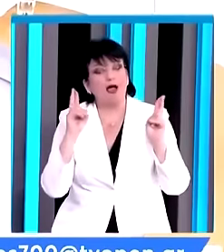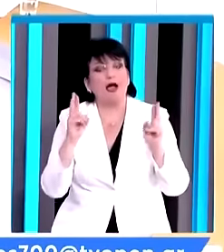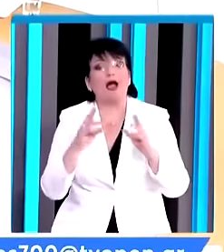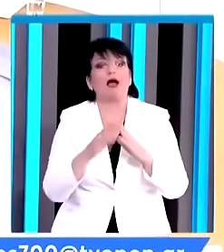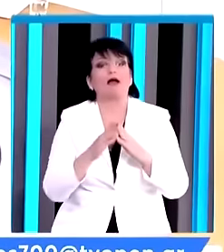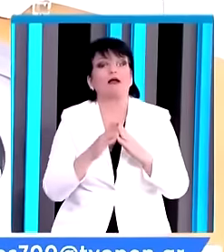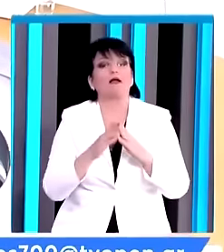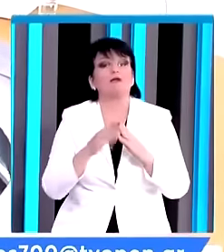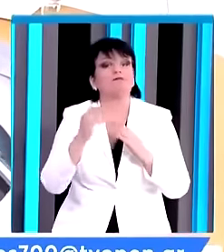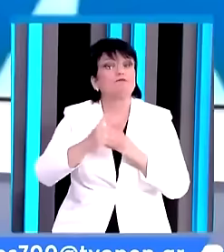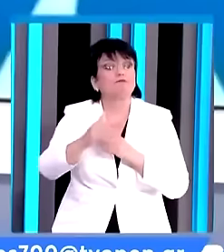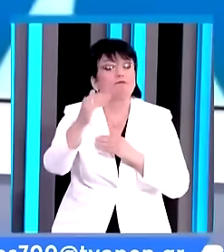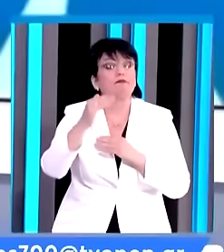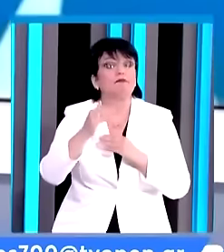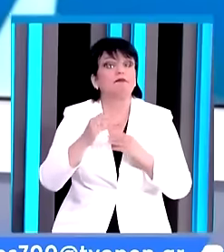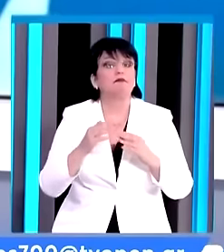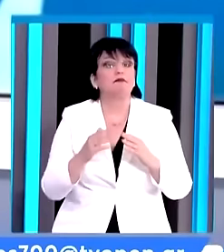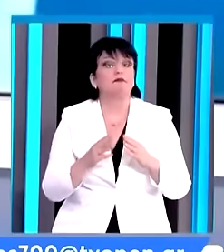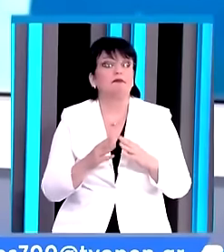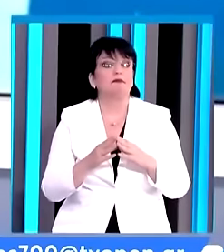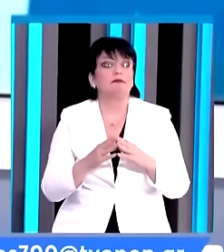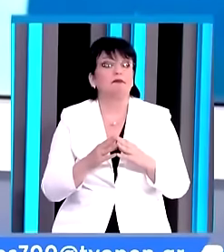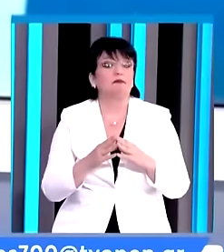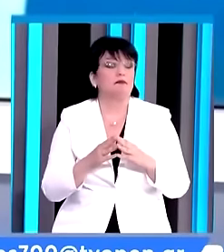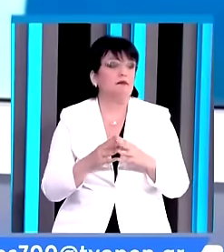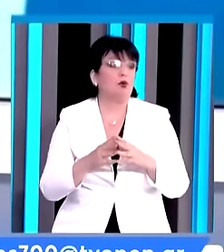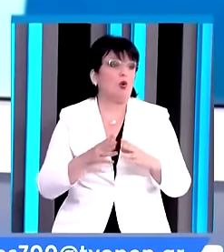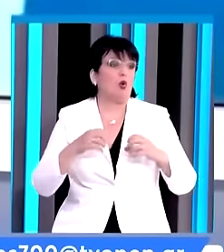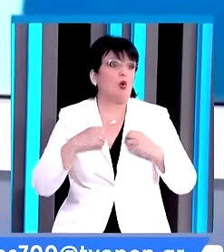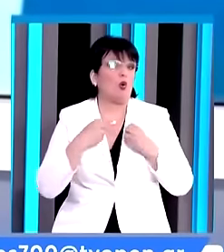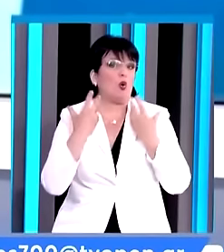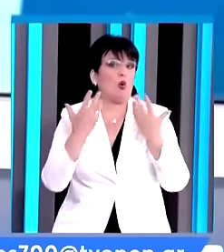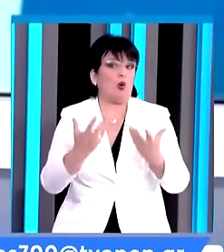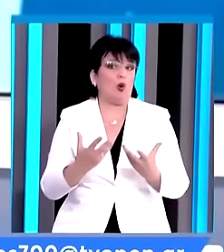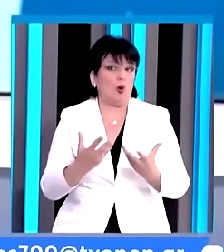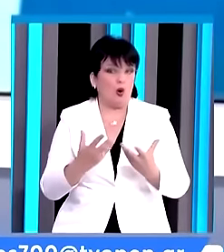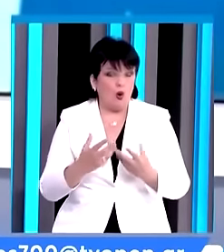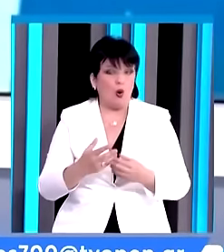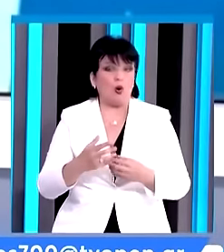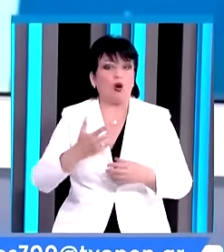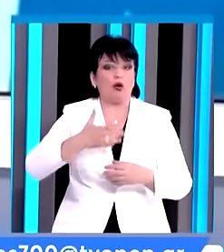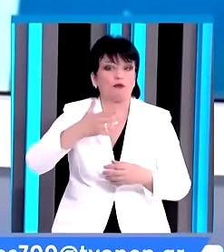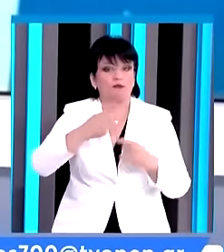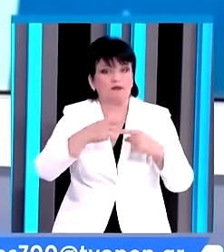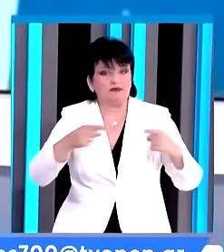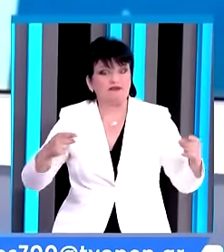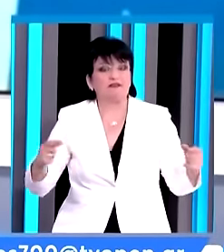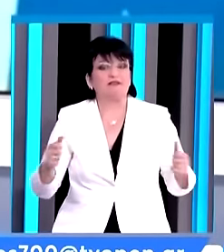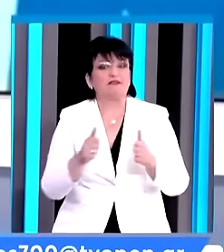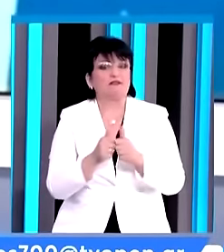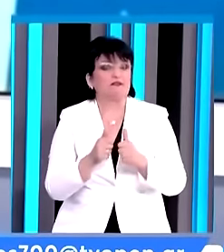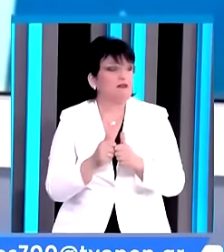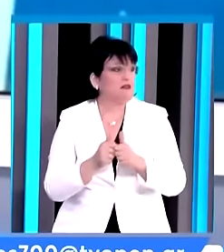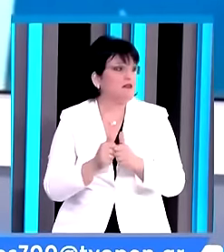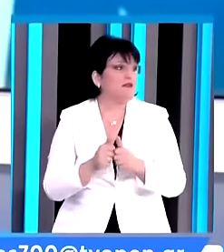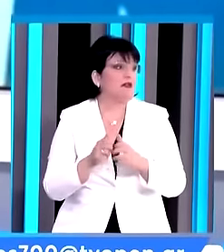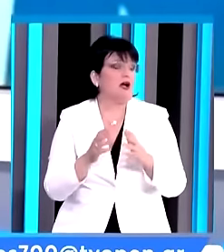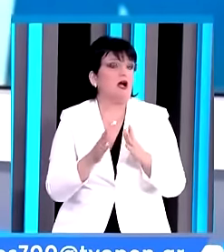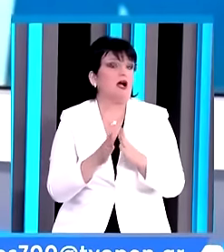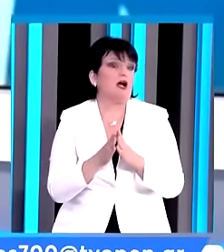ότι απηχεί νομίζω τα αισθήματα όλων των υγιών φιλάθλων.